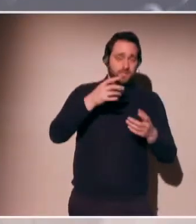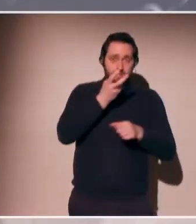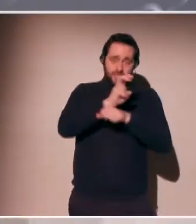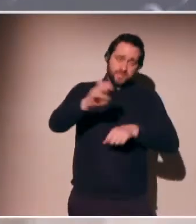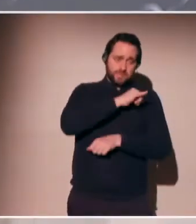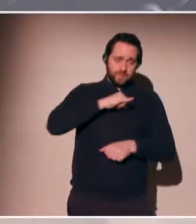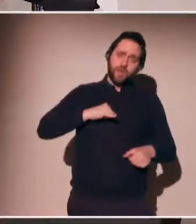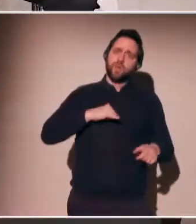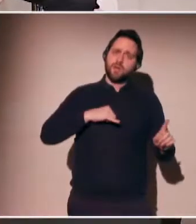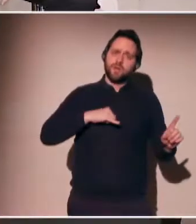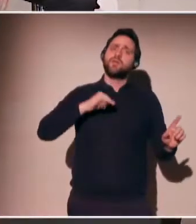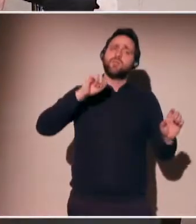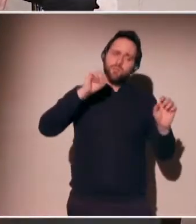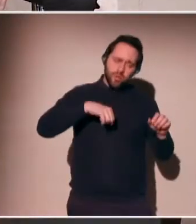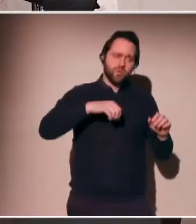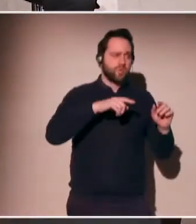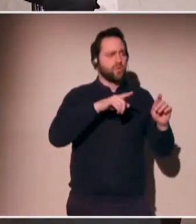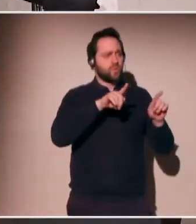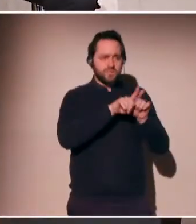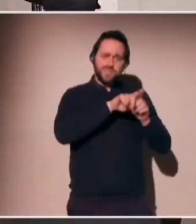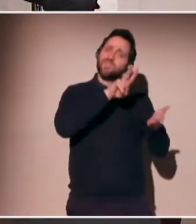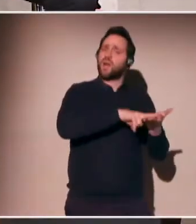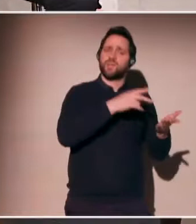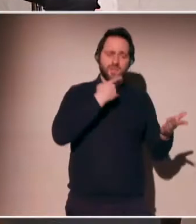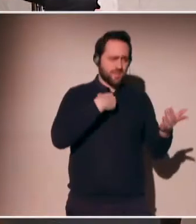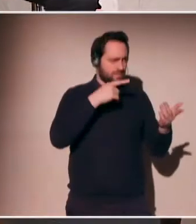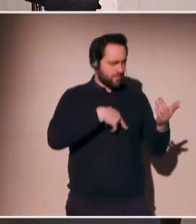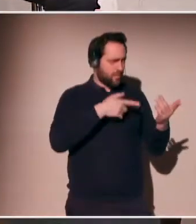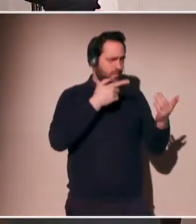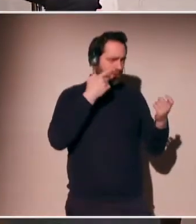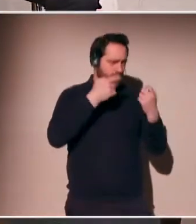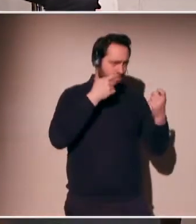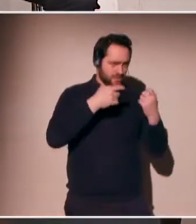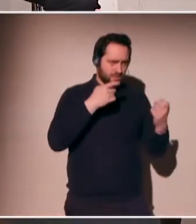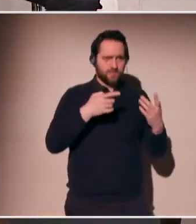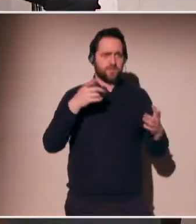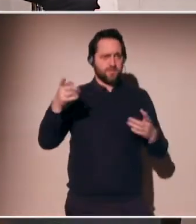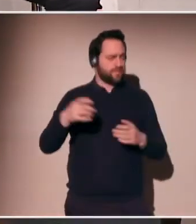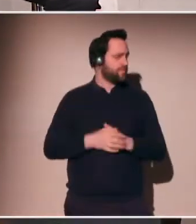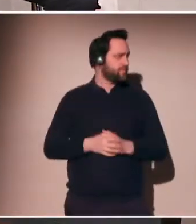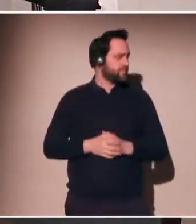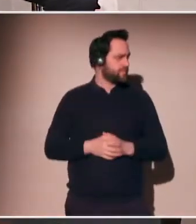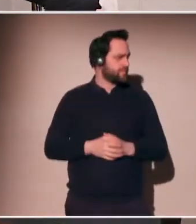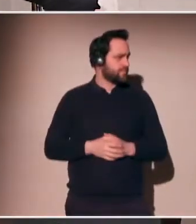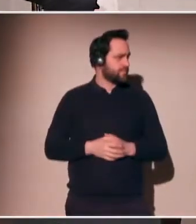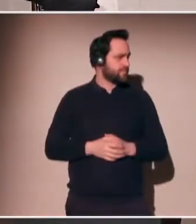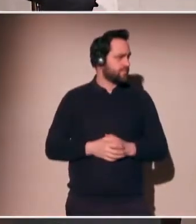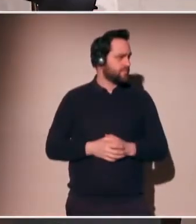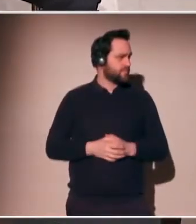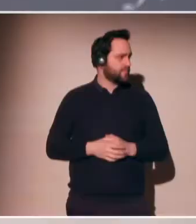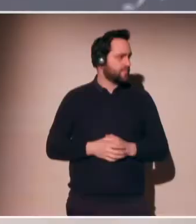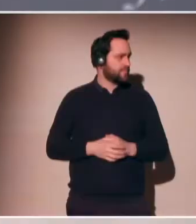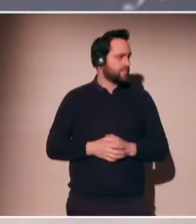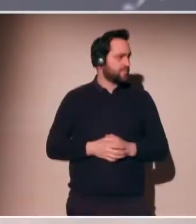faut éviter de lutter contre cette force naturelle et se concentrer uniquement sur les conséquences économiques. En fait, on a un petit message qui passe avec marqué « Faites durer, le ministre n'est